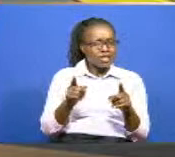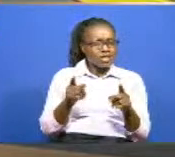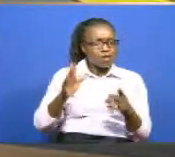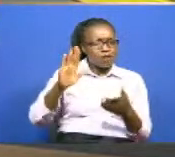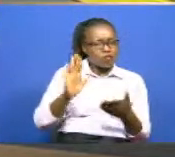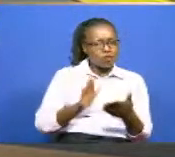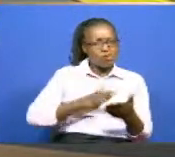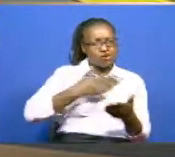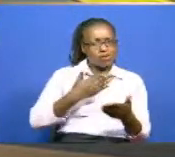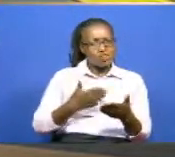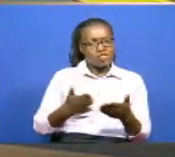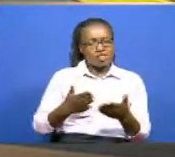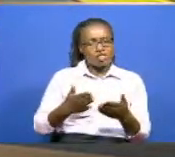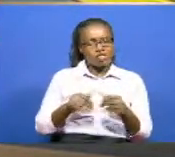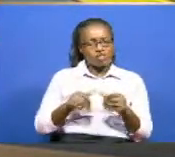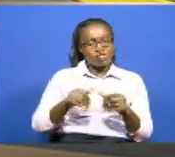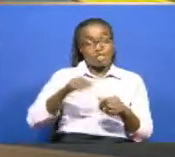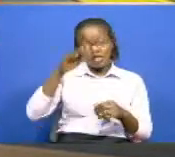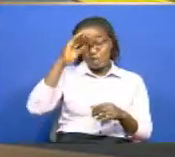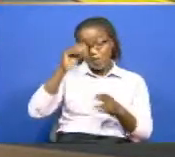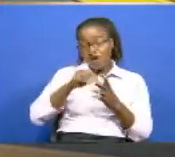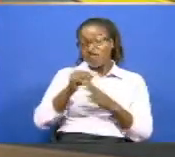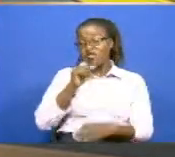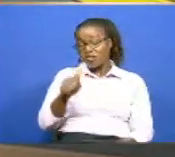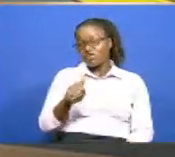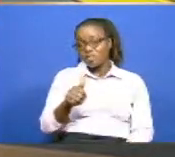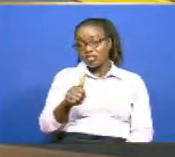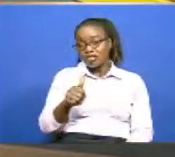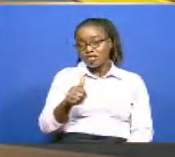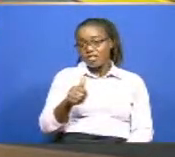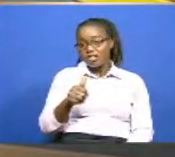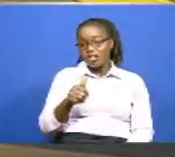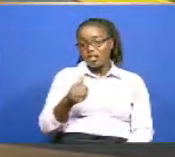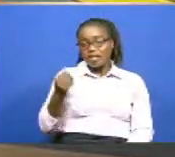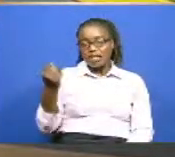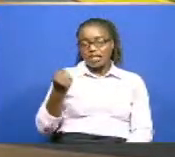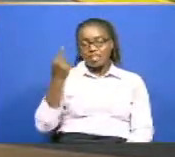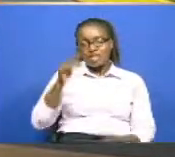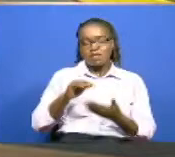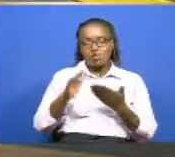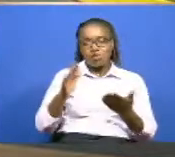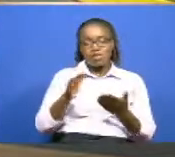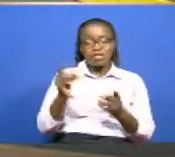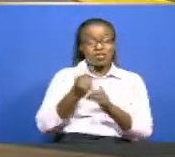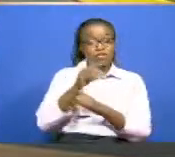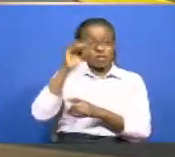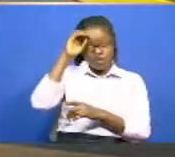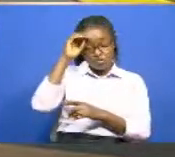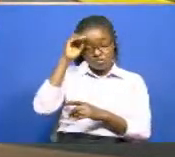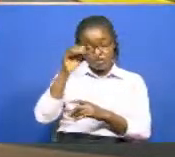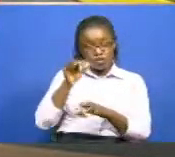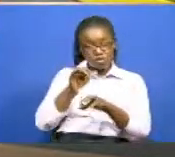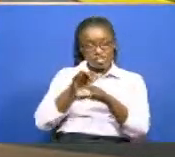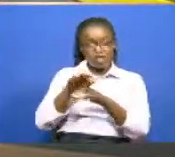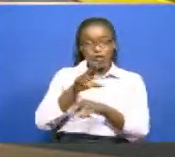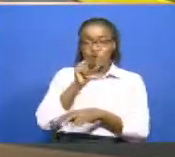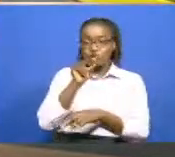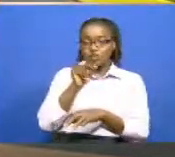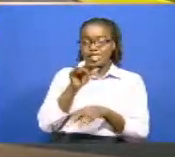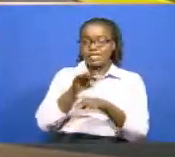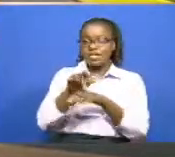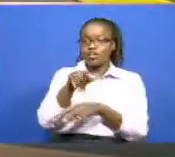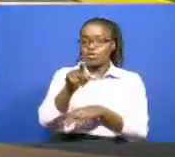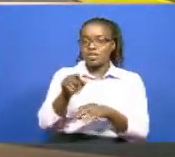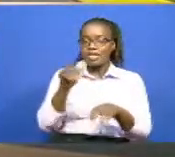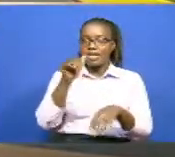muziki kwenye bar au la? Ni jambo ambalo mngependa kufahamishwa zaidi. Maoni yanazidi kumiminika katika Twitter. Unaweza kutuma yako at